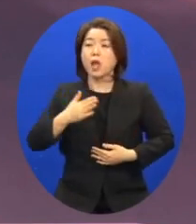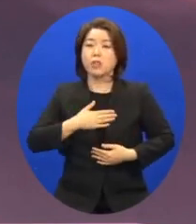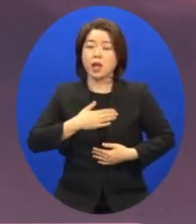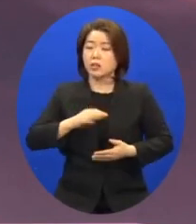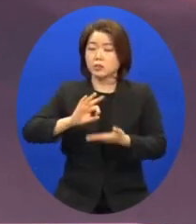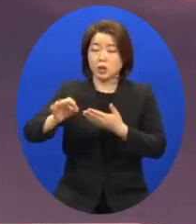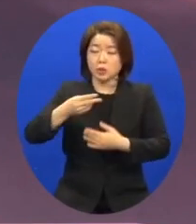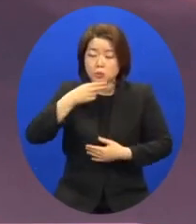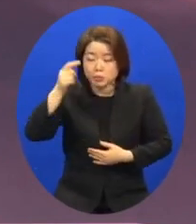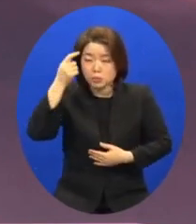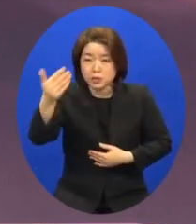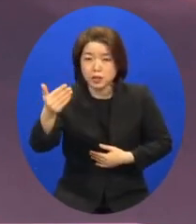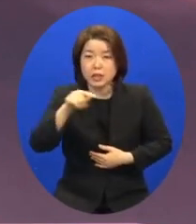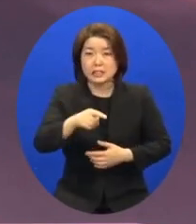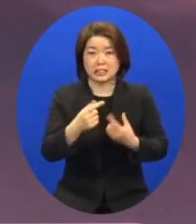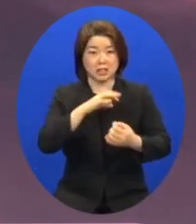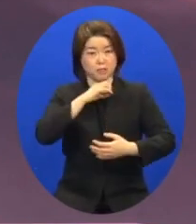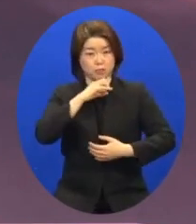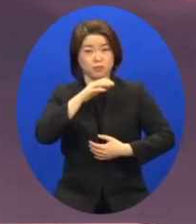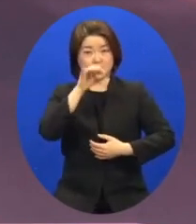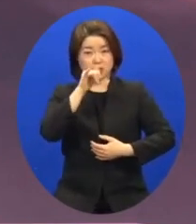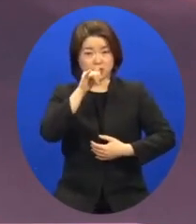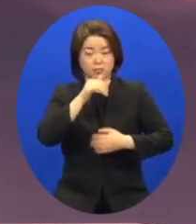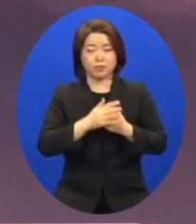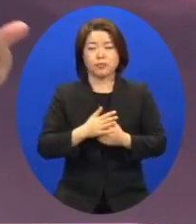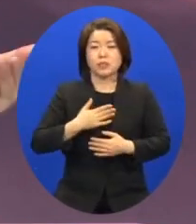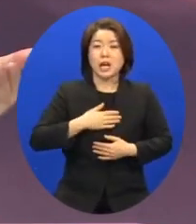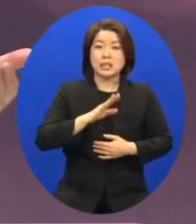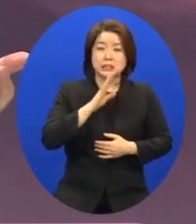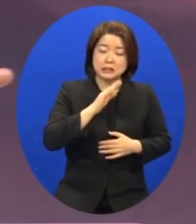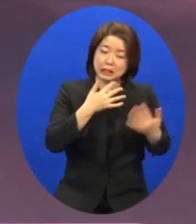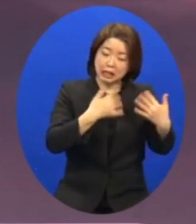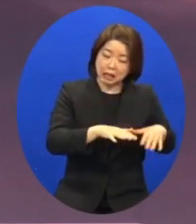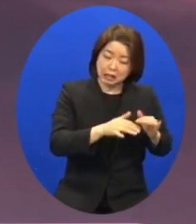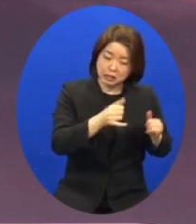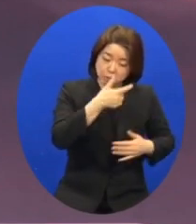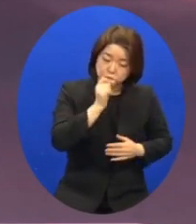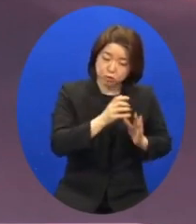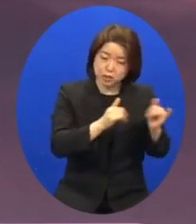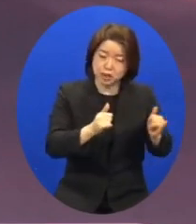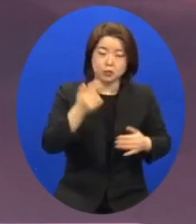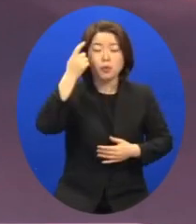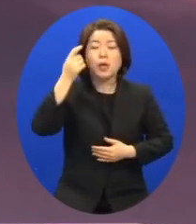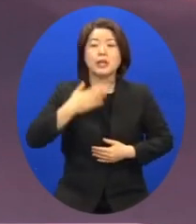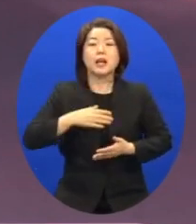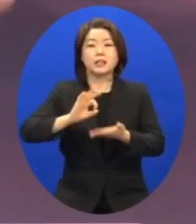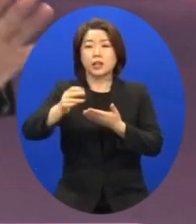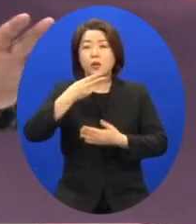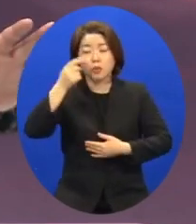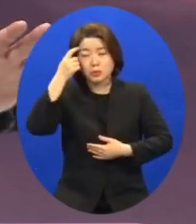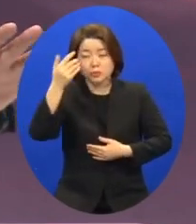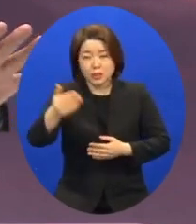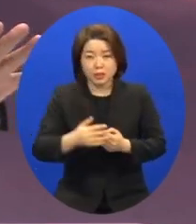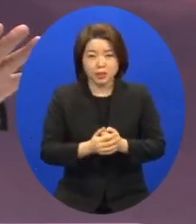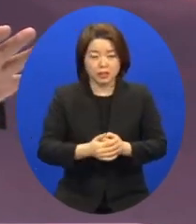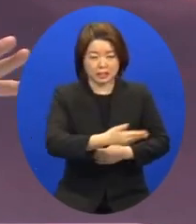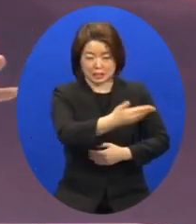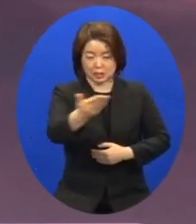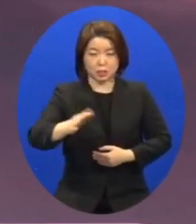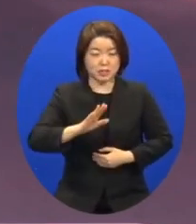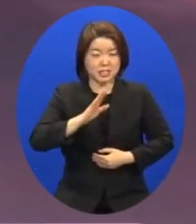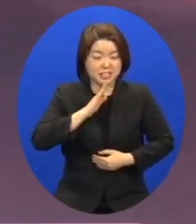분도 있을 거예요 나야말로 약한데 왜 나를 안 쓰시나요 여러분이 진짜 약한지